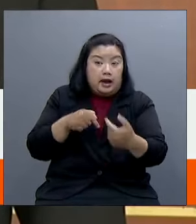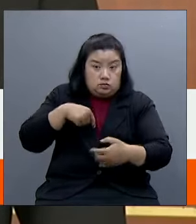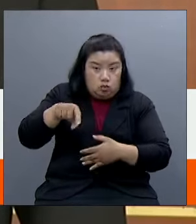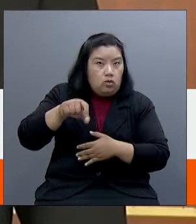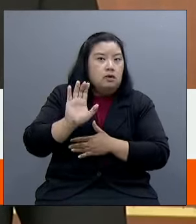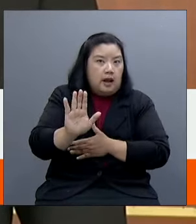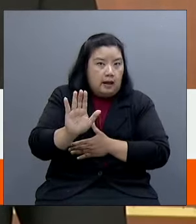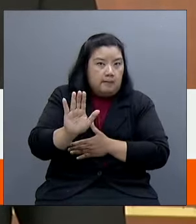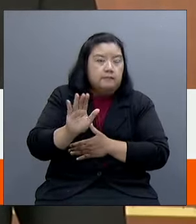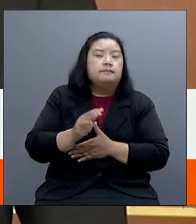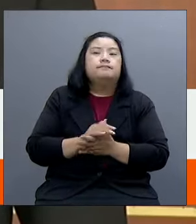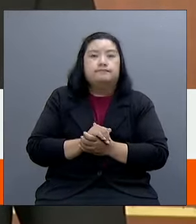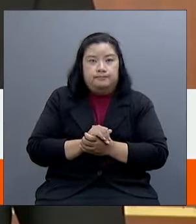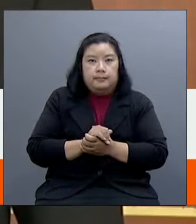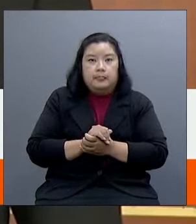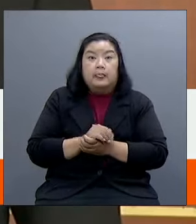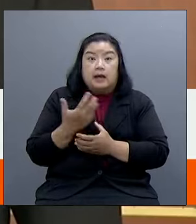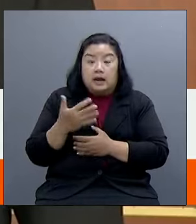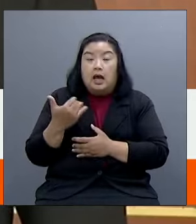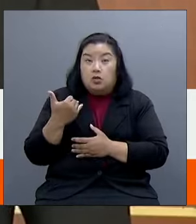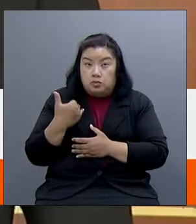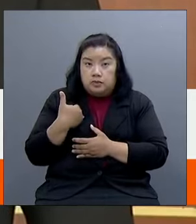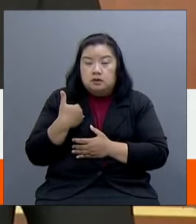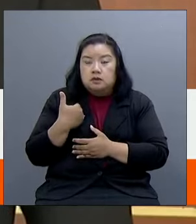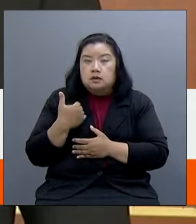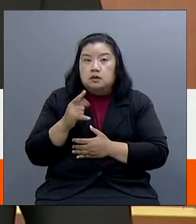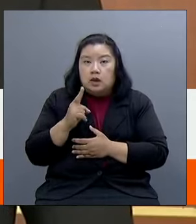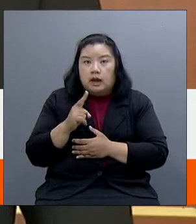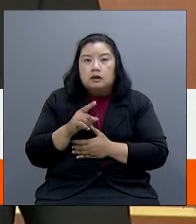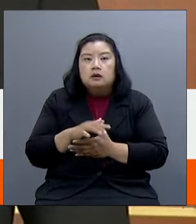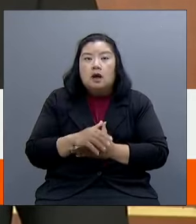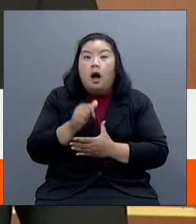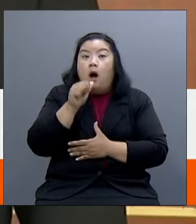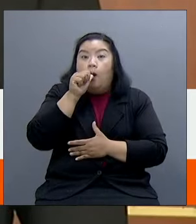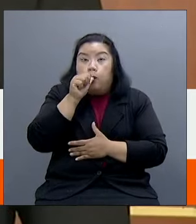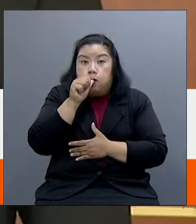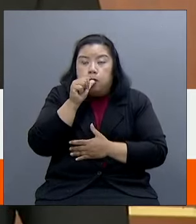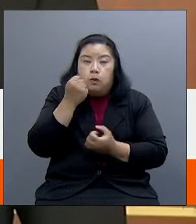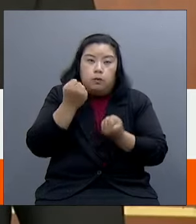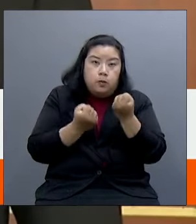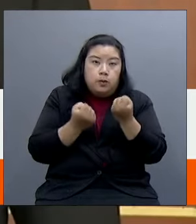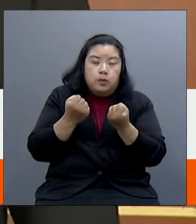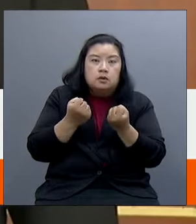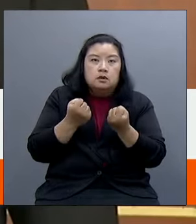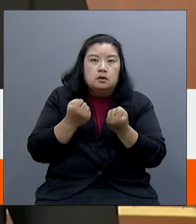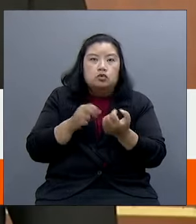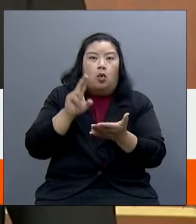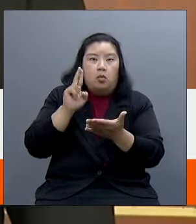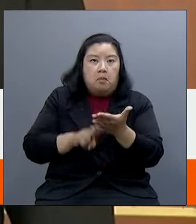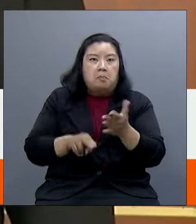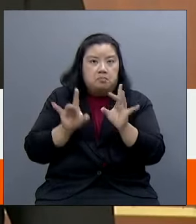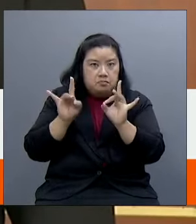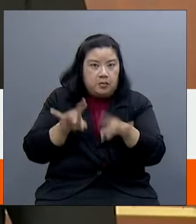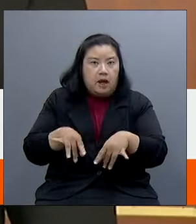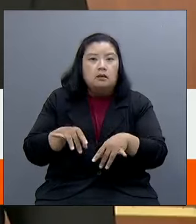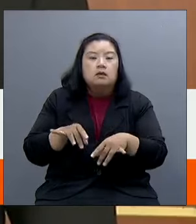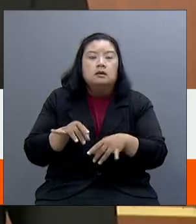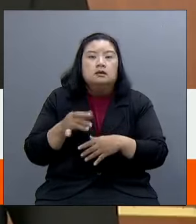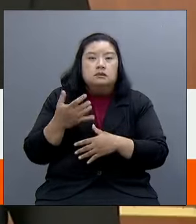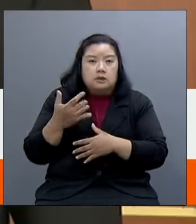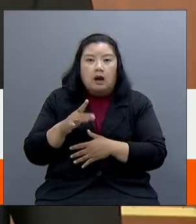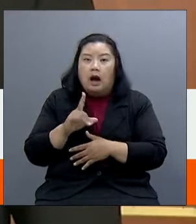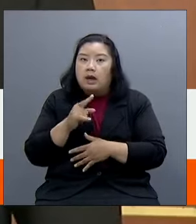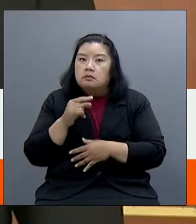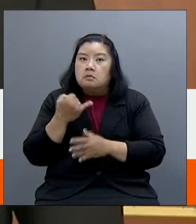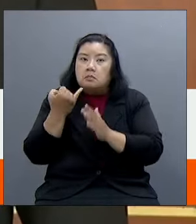รื่องของการตรวจจับแล้วก็มีการออกกฎหมายที่ปรับที่แรงมากขึ้นนะครับการตรวจจับแอลกอฮอล์